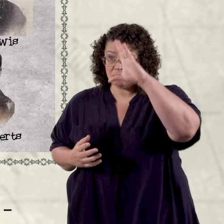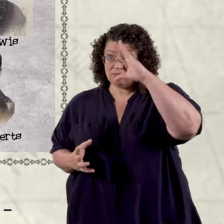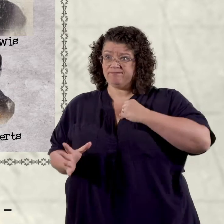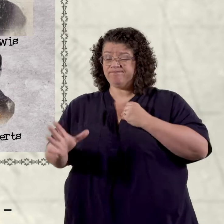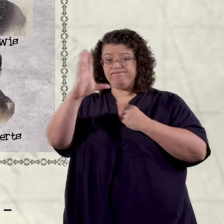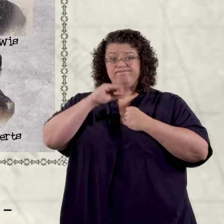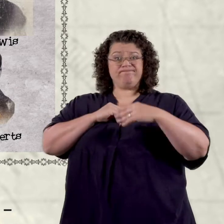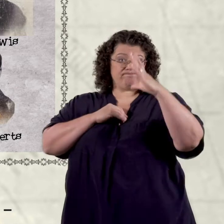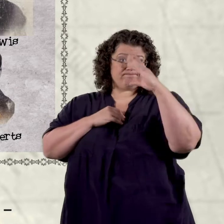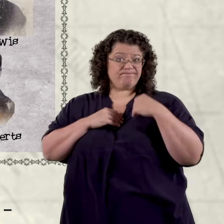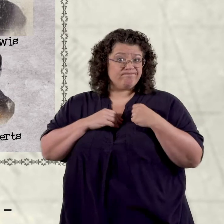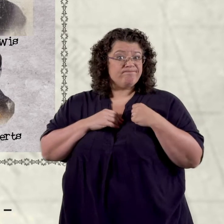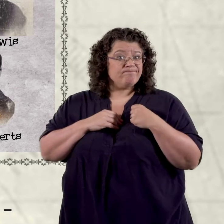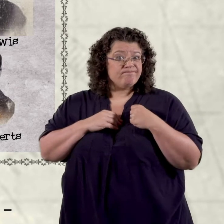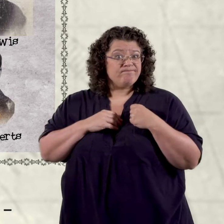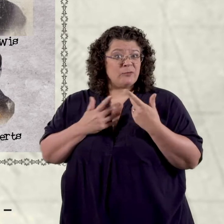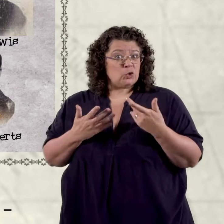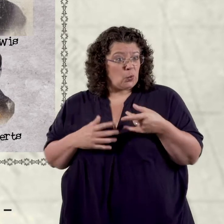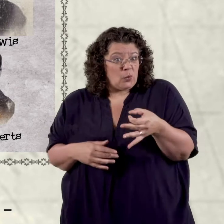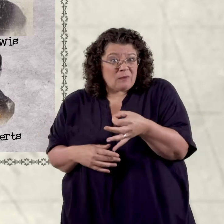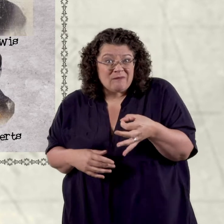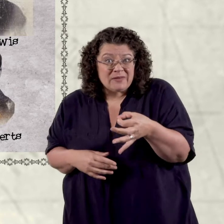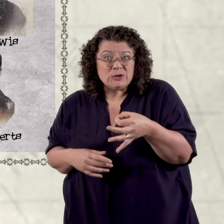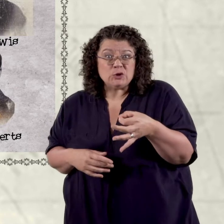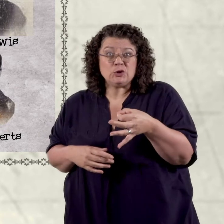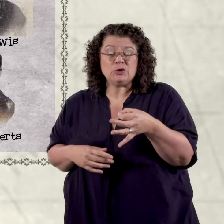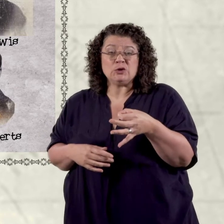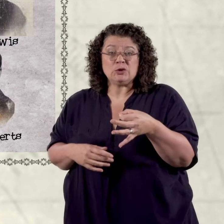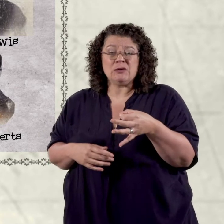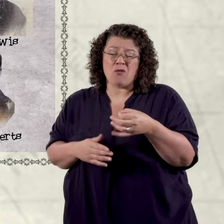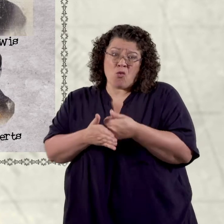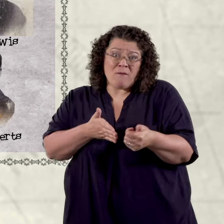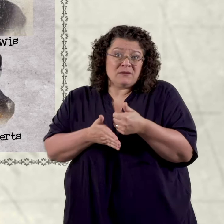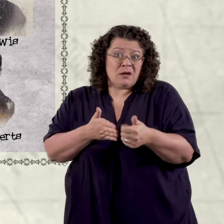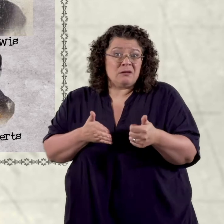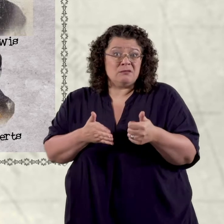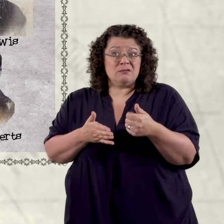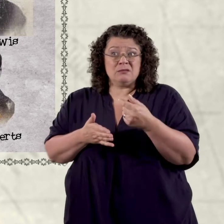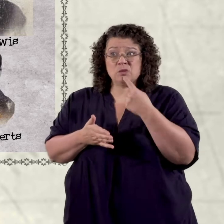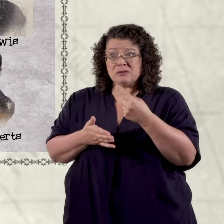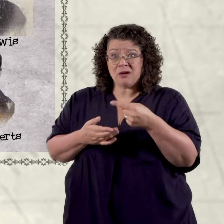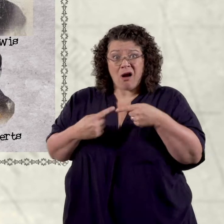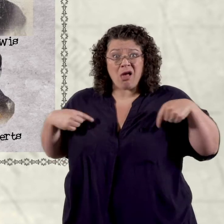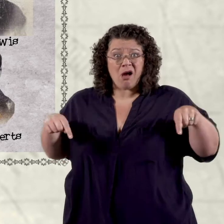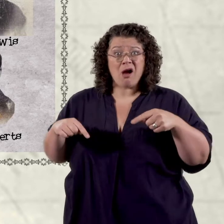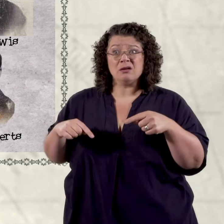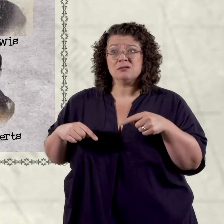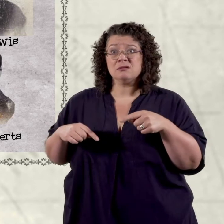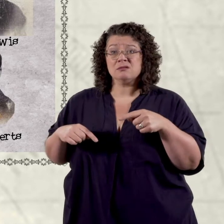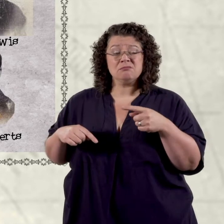mi oedden ni'n cael newyddion i'r pentra, i Drawsfynydd yn aml, yn deud fod rhywun oedden ni'n abod wedi